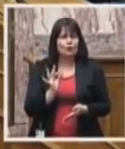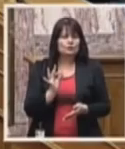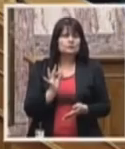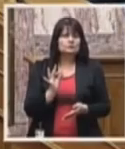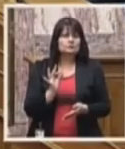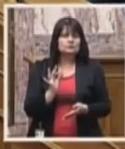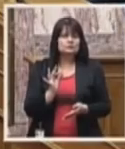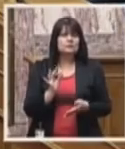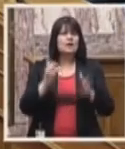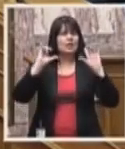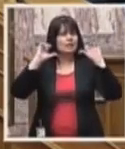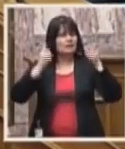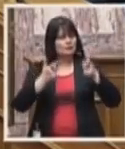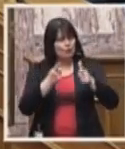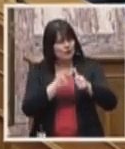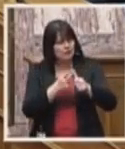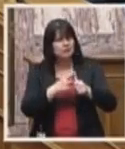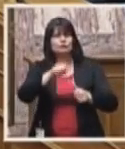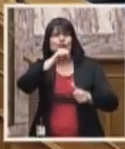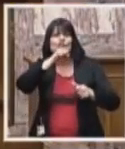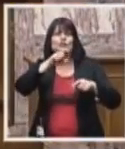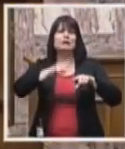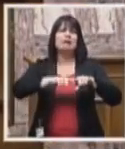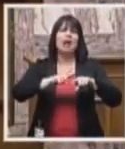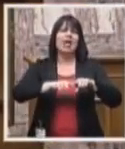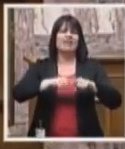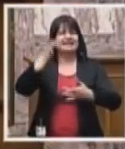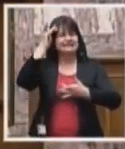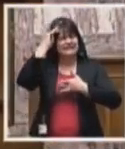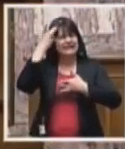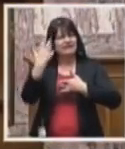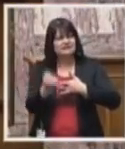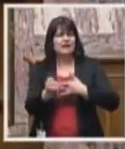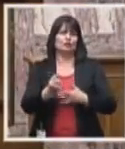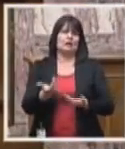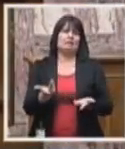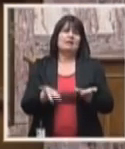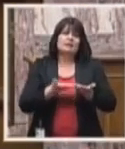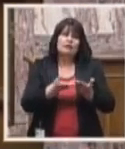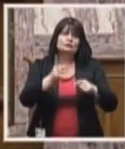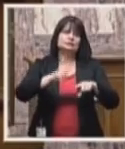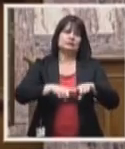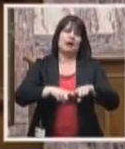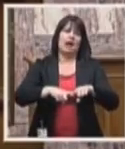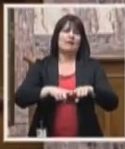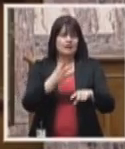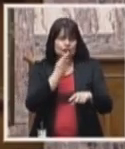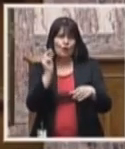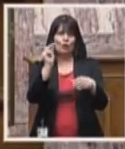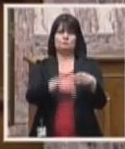και δημοκρατική και πατριωτική και εθνική συνείδηση σε αυτή τη χώρα.